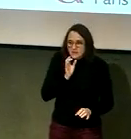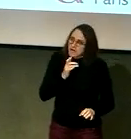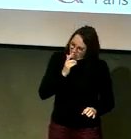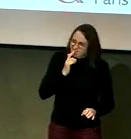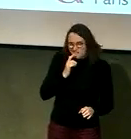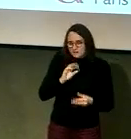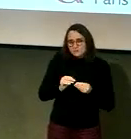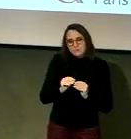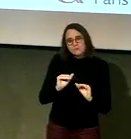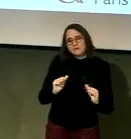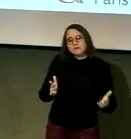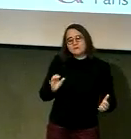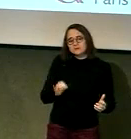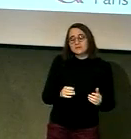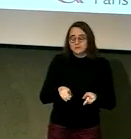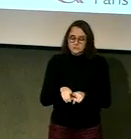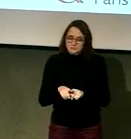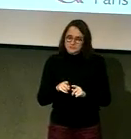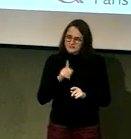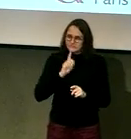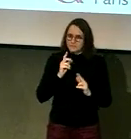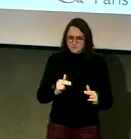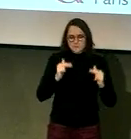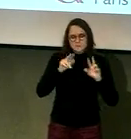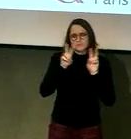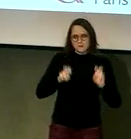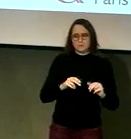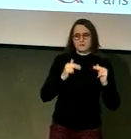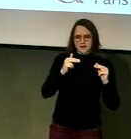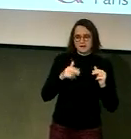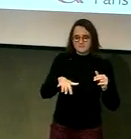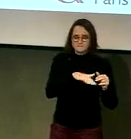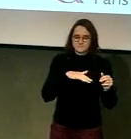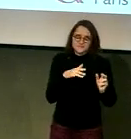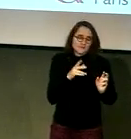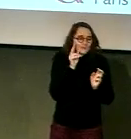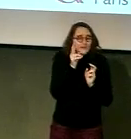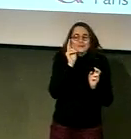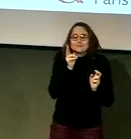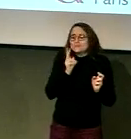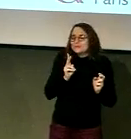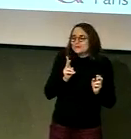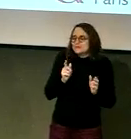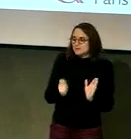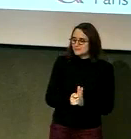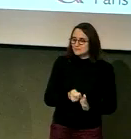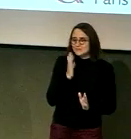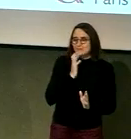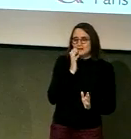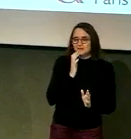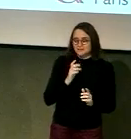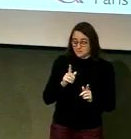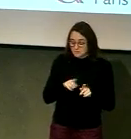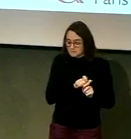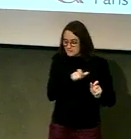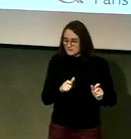qui va poser des problèmes parmi ces femmes très éduquées, c'est ces bonnes petites habitudes qu'elles ont prises dans l'adolescence et surtout pendant leurs